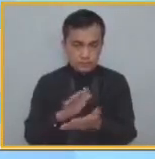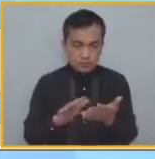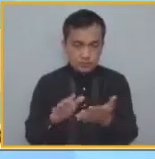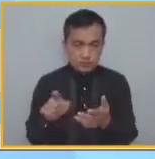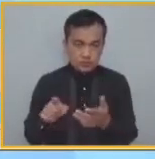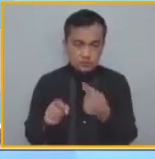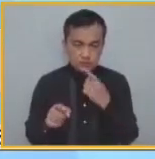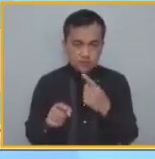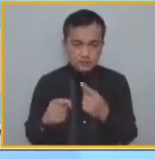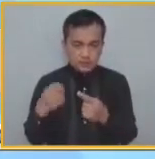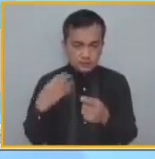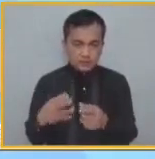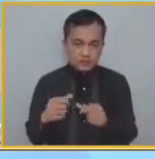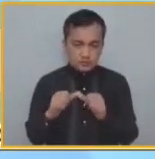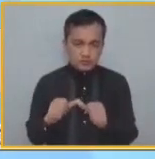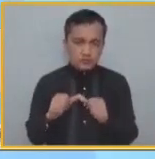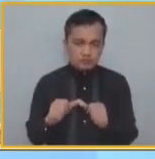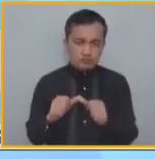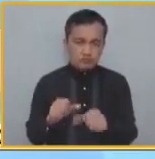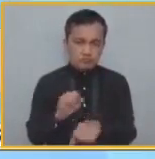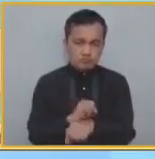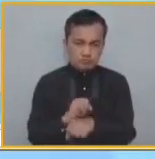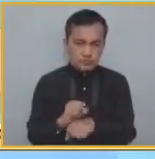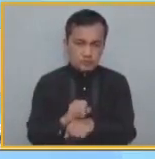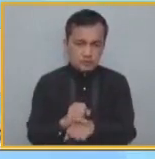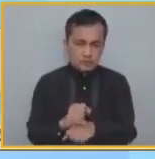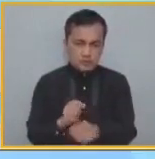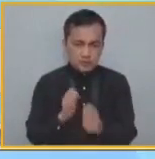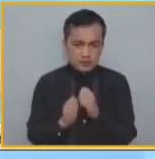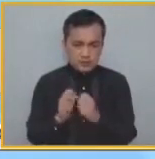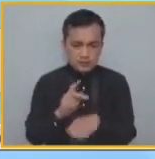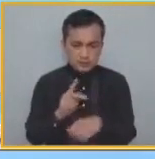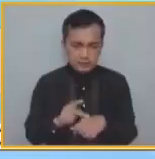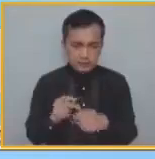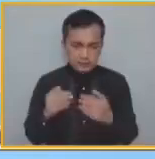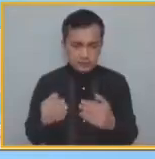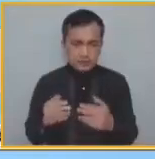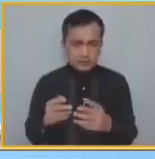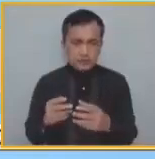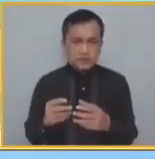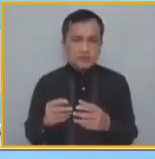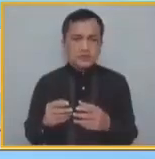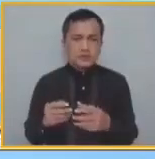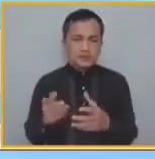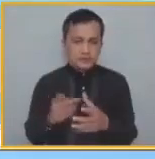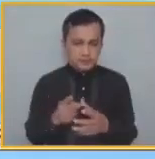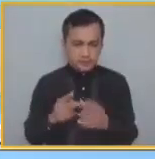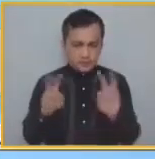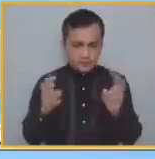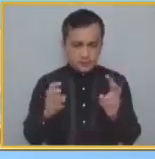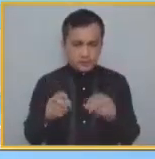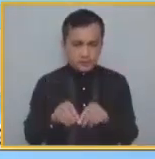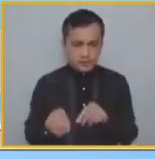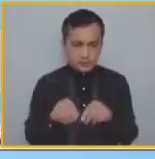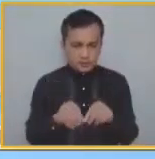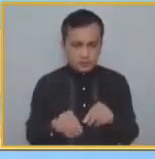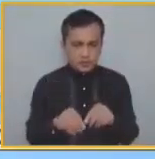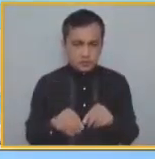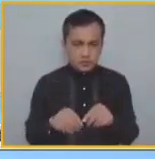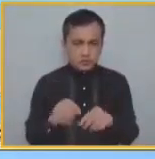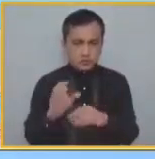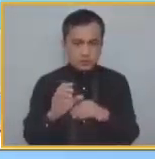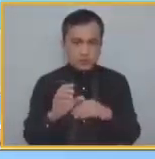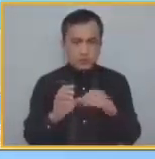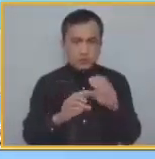titigil ang embahada ng Pilipinas sa pag-usulong at pag-ibigay prioridad sa pang-usapin ng agrikultura, infrastructure, clean